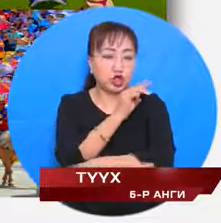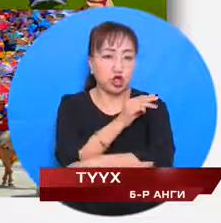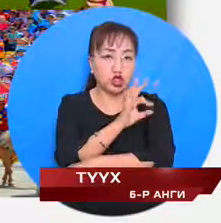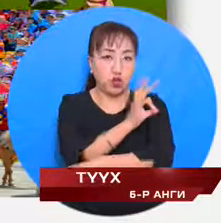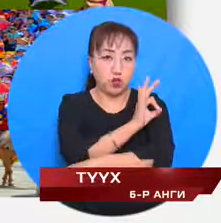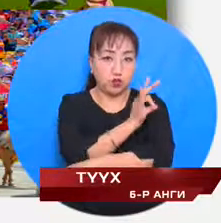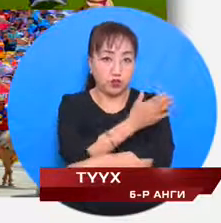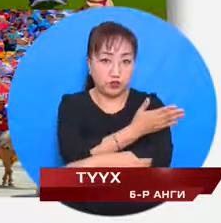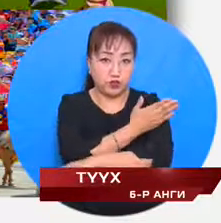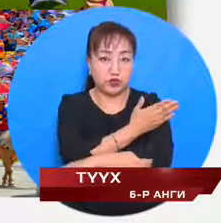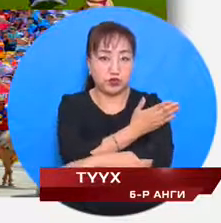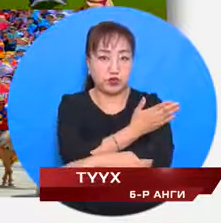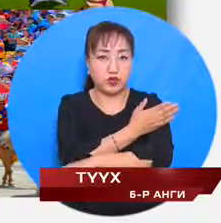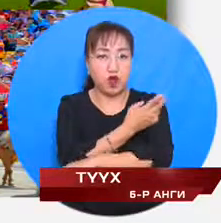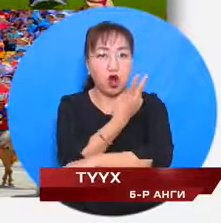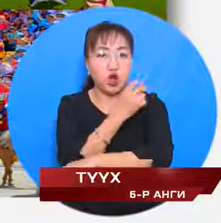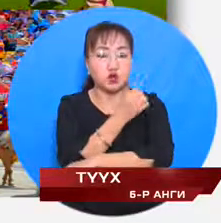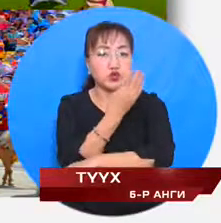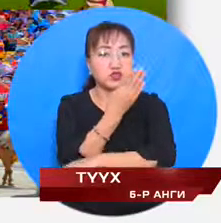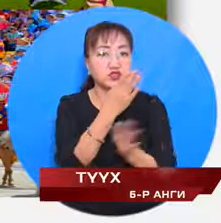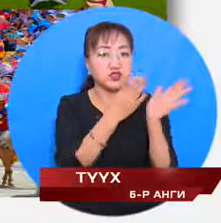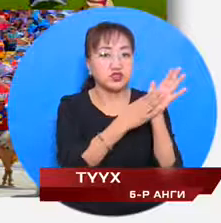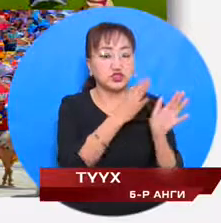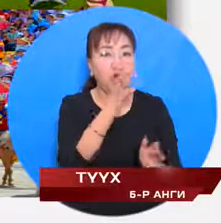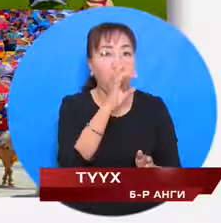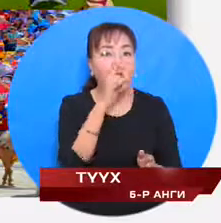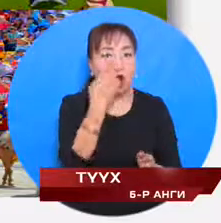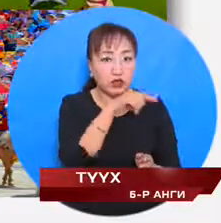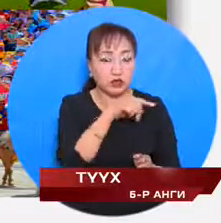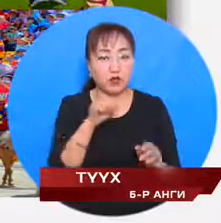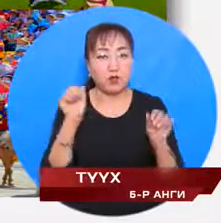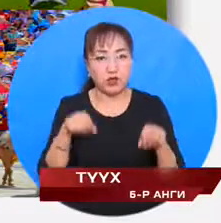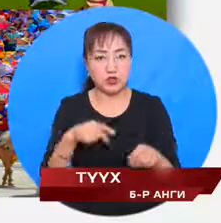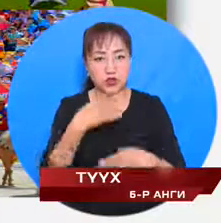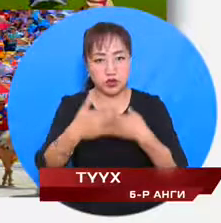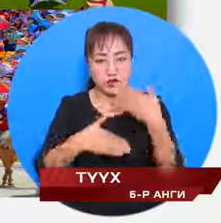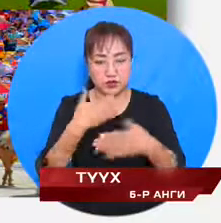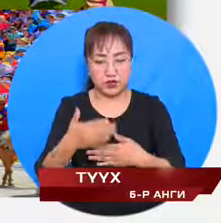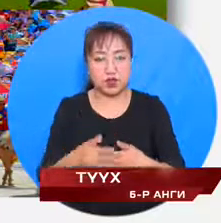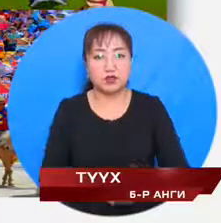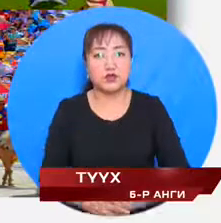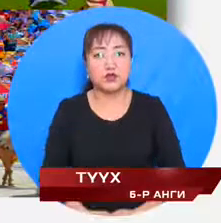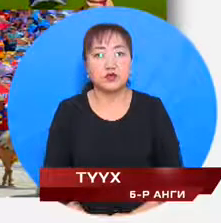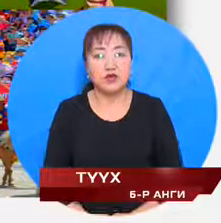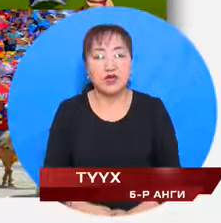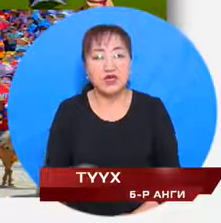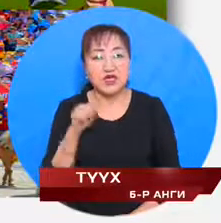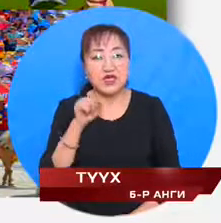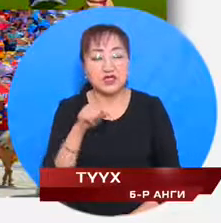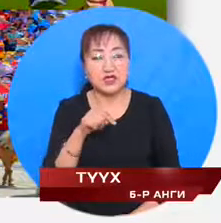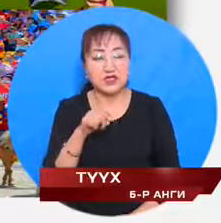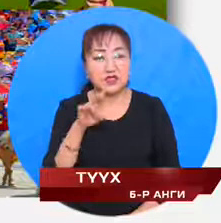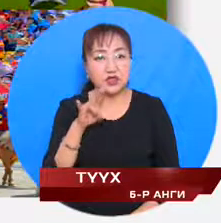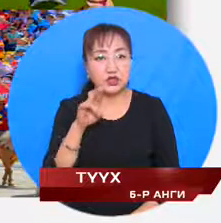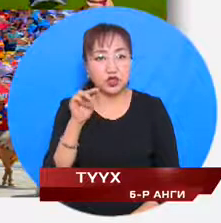нийтийн тооллыг тооснос өмнөх буюу 209 жилийн өмнө болсон үйл явдал байх нэ. А тэгэхээр энэхүү нийтийн тоолын